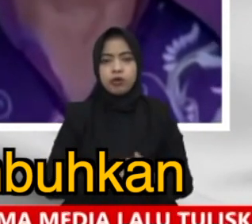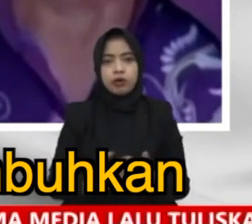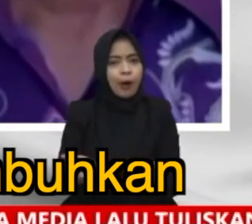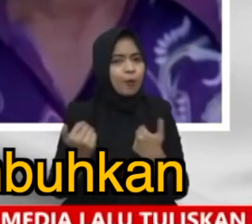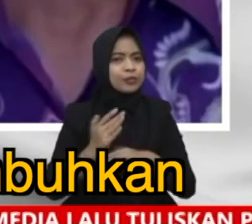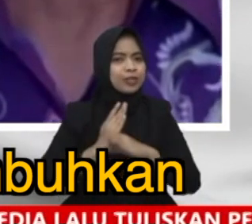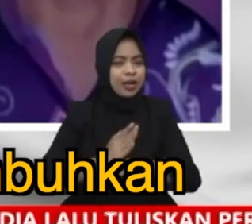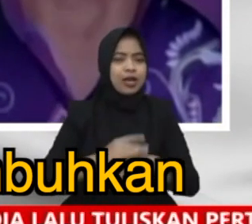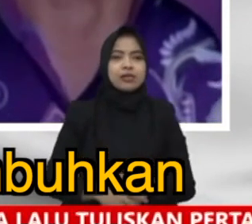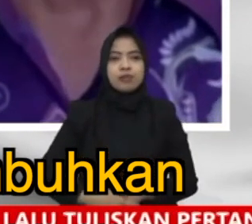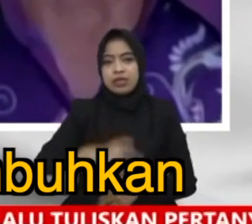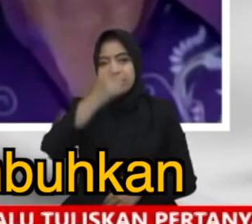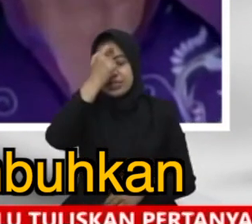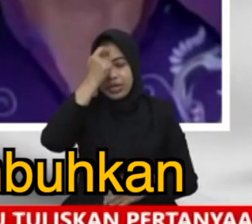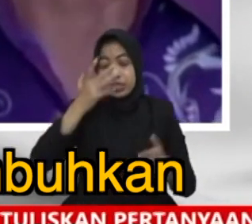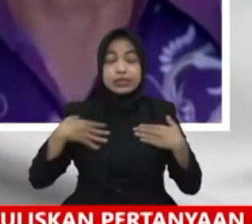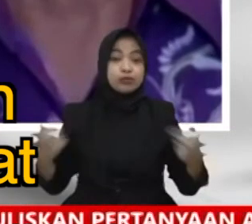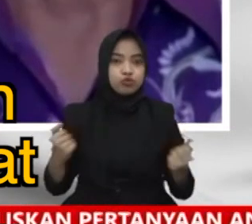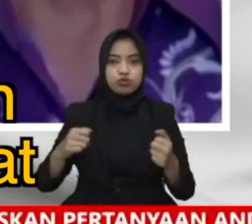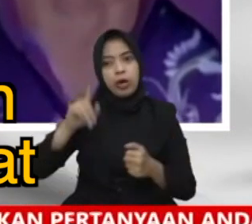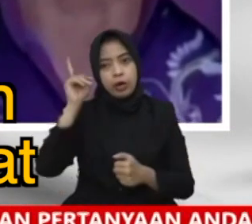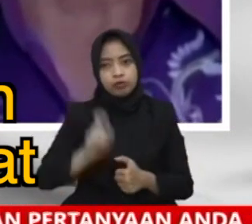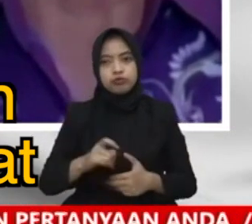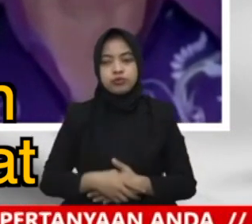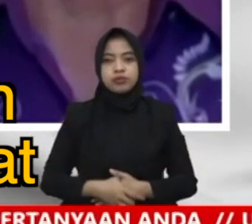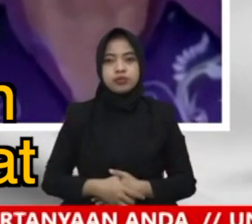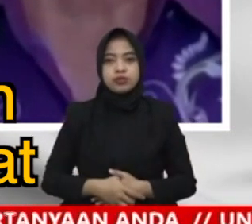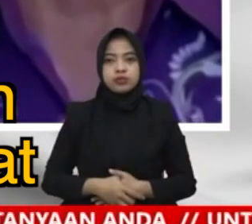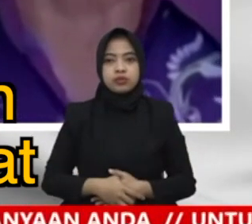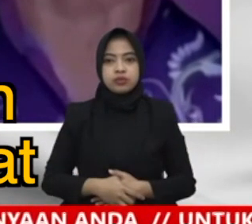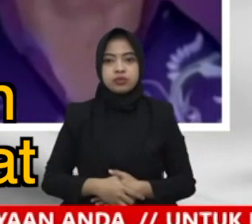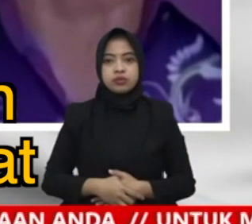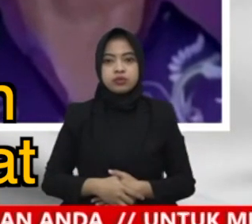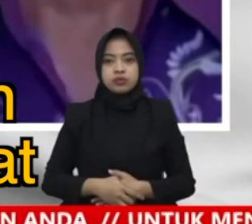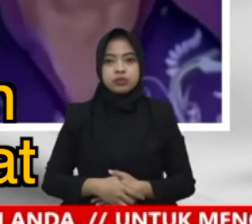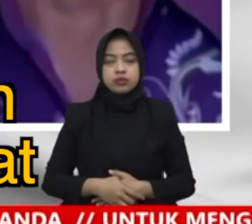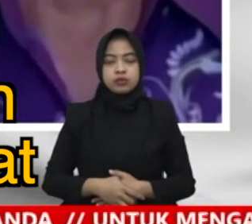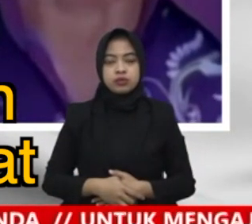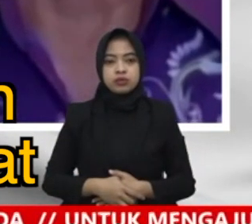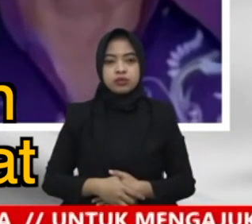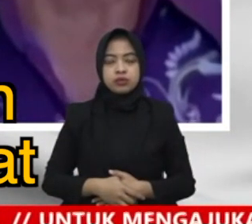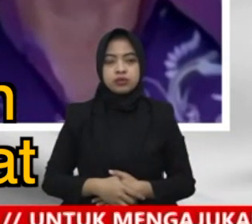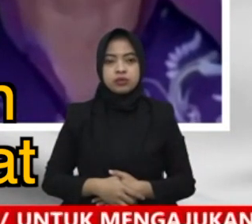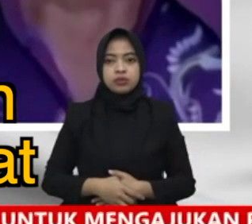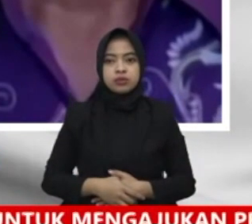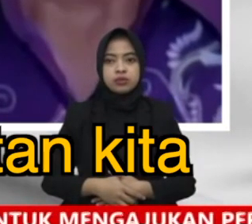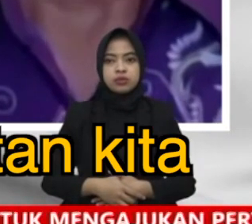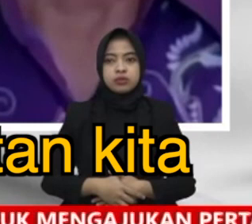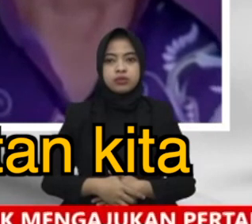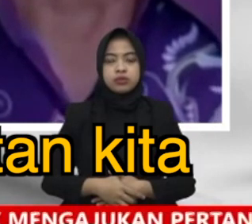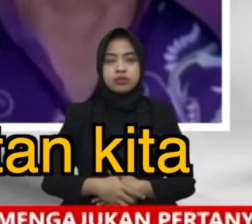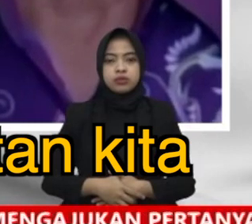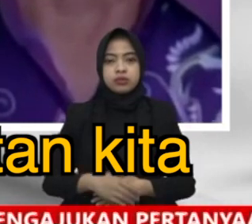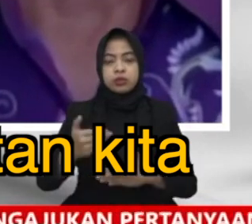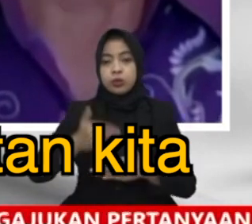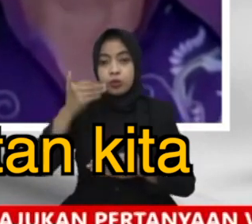yang sakit segera sembuhkan gitu ya dengan melakukan isolasi dan perawatan kalau memang gejalanya sedang dan berat. Kemudian